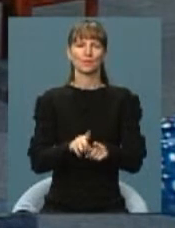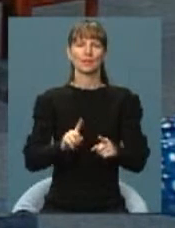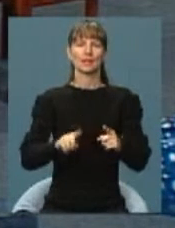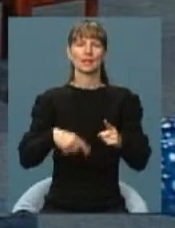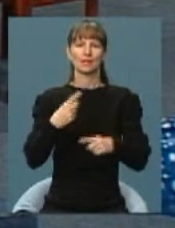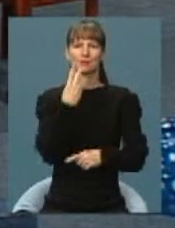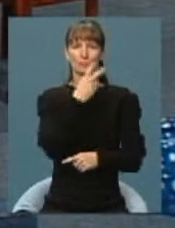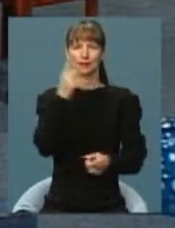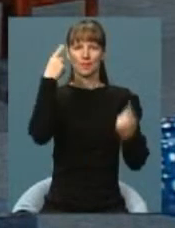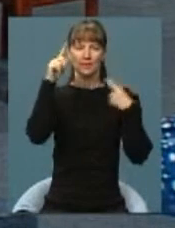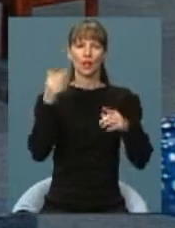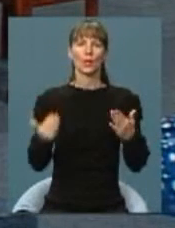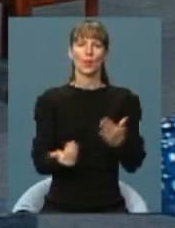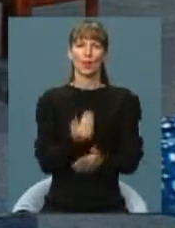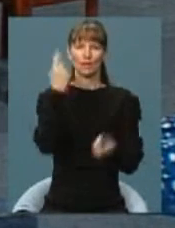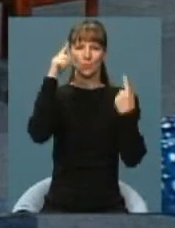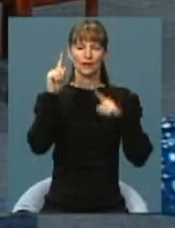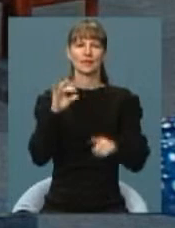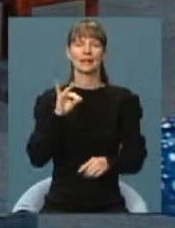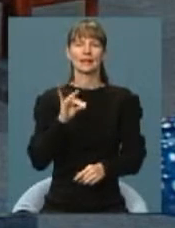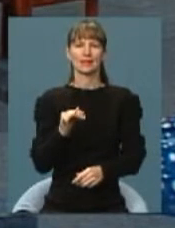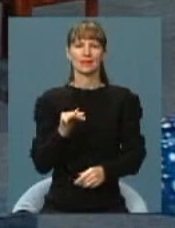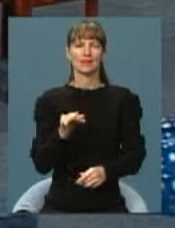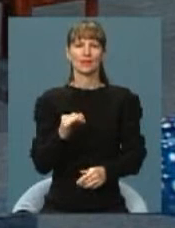наступний наш перегляд мультфільмів, нових мультфільмів. Ну і,